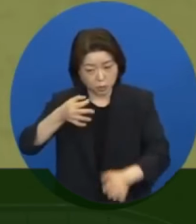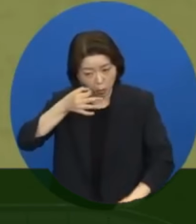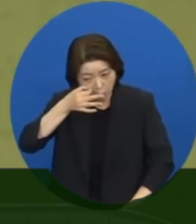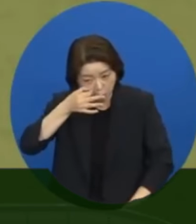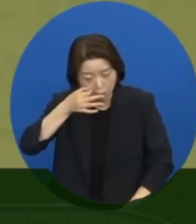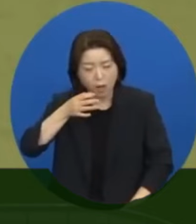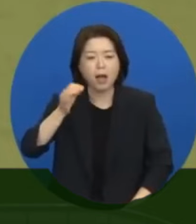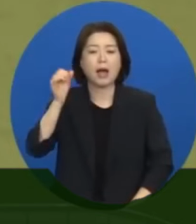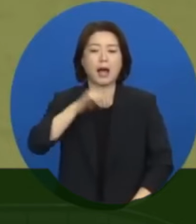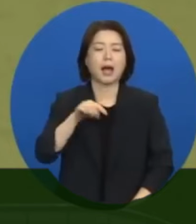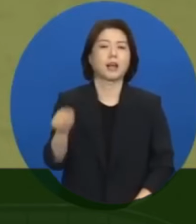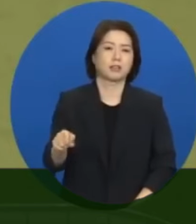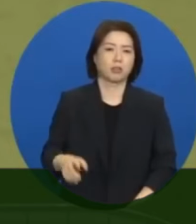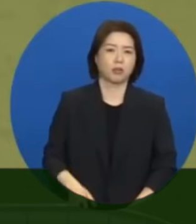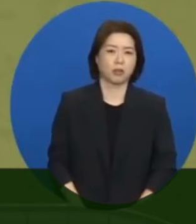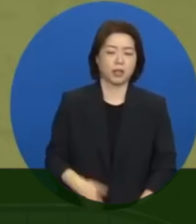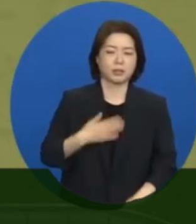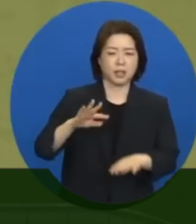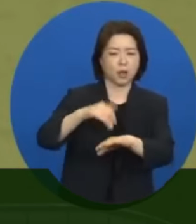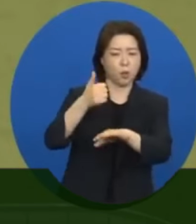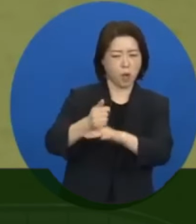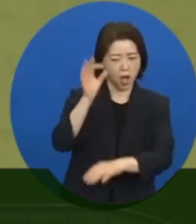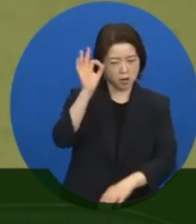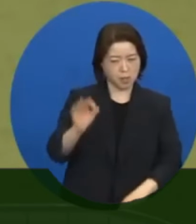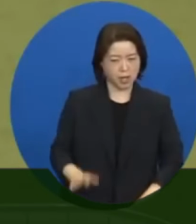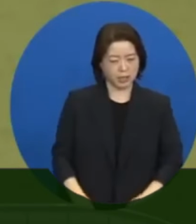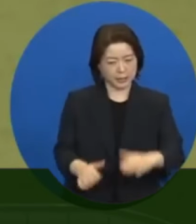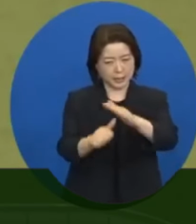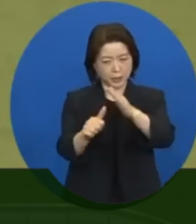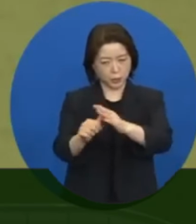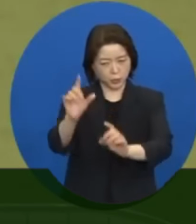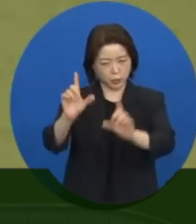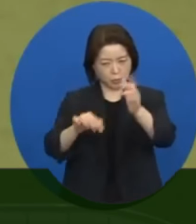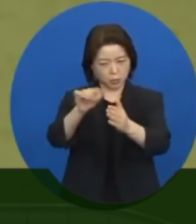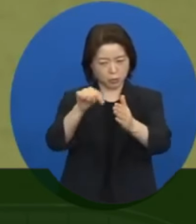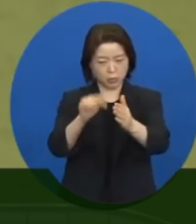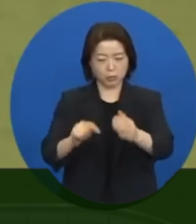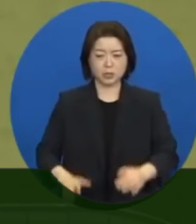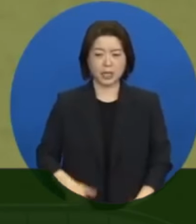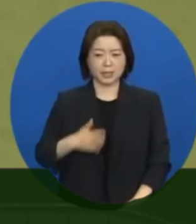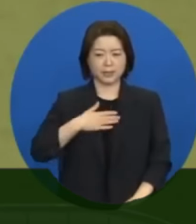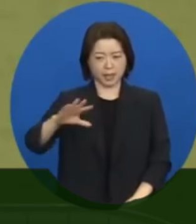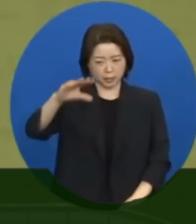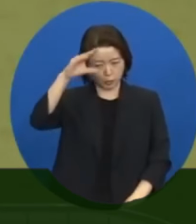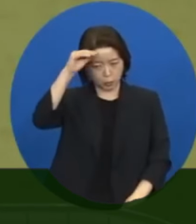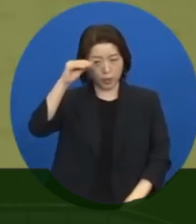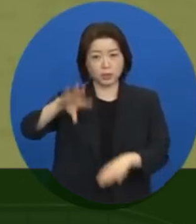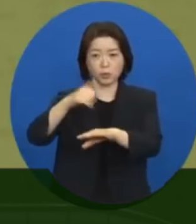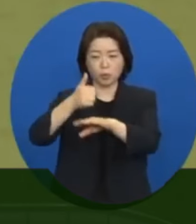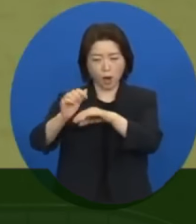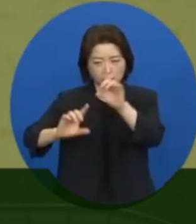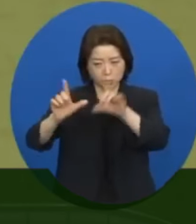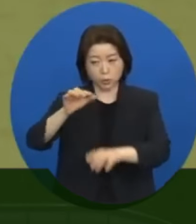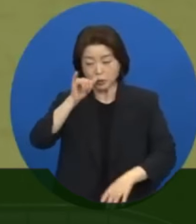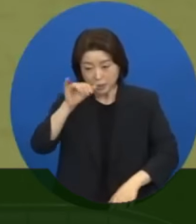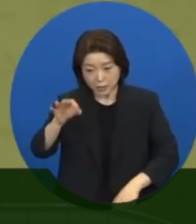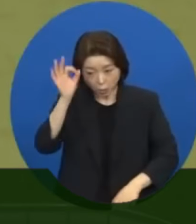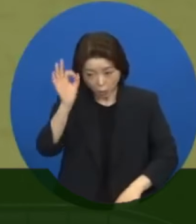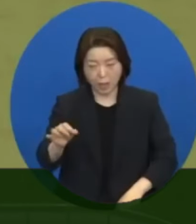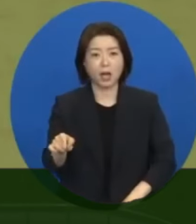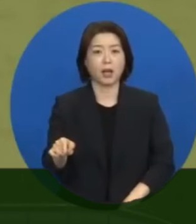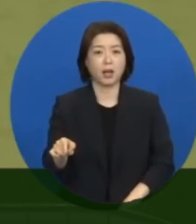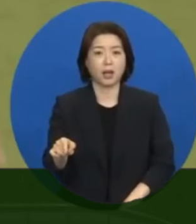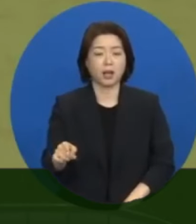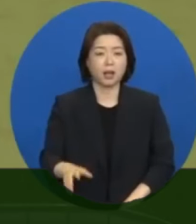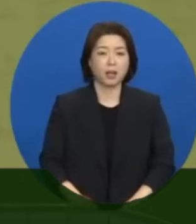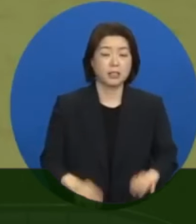한 왕을 보느니라 그 소년의 모습 속에서 내 마음을 닮은 왕의 모습을 본 거예요 그리고이 목자의